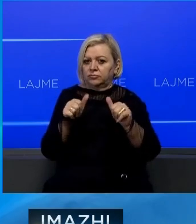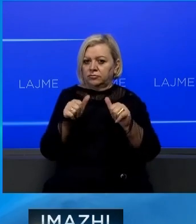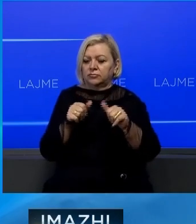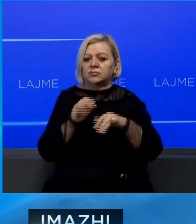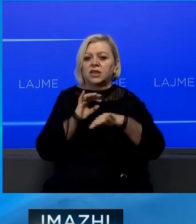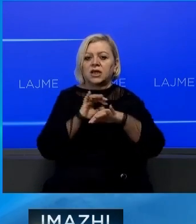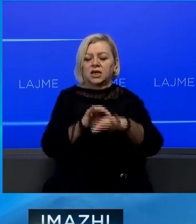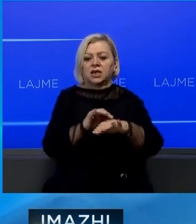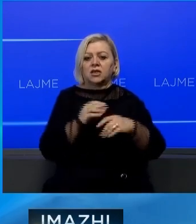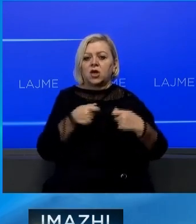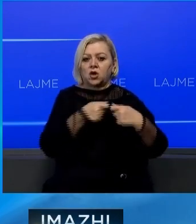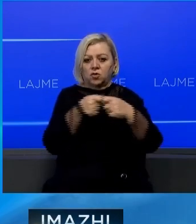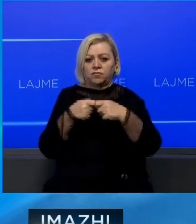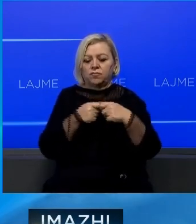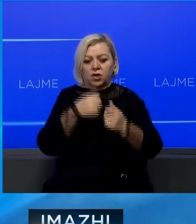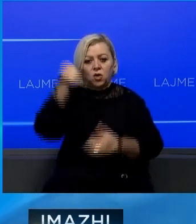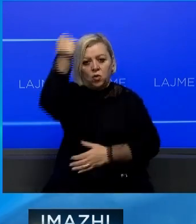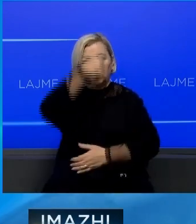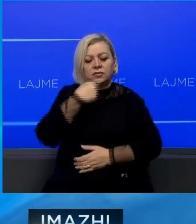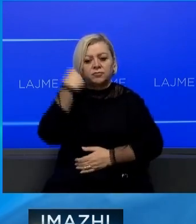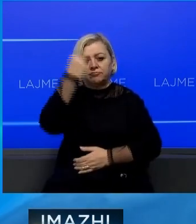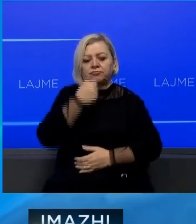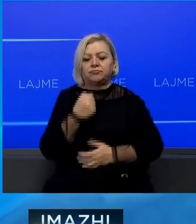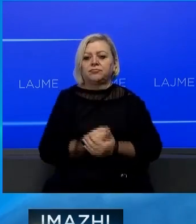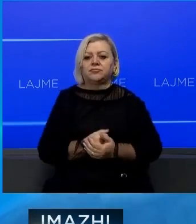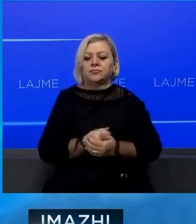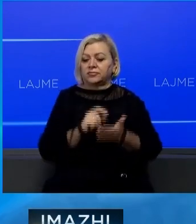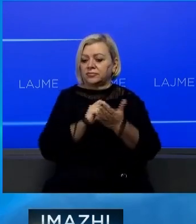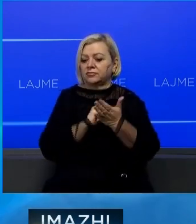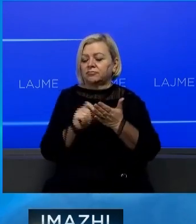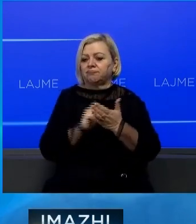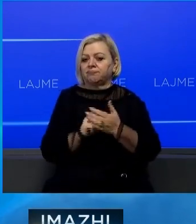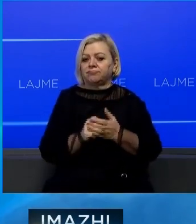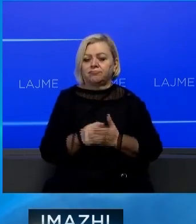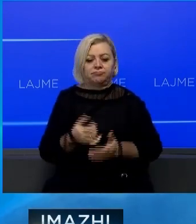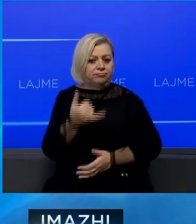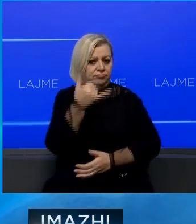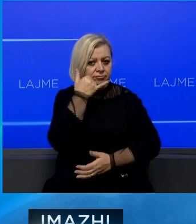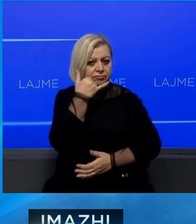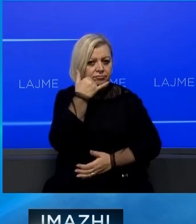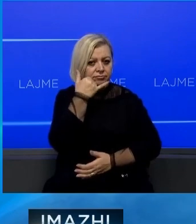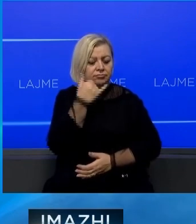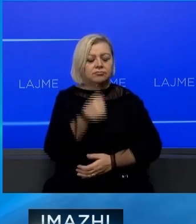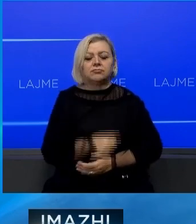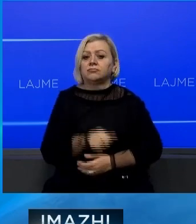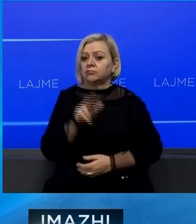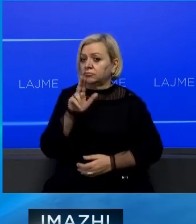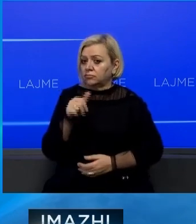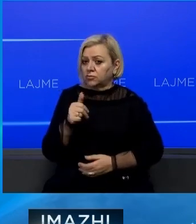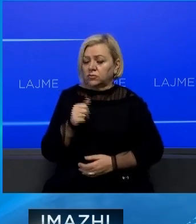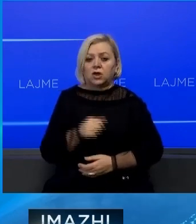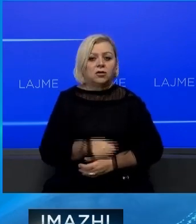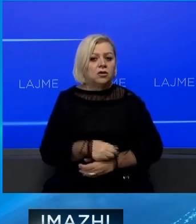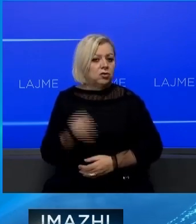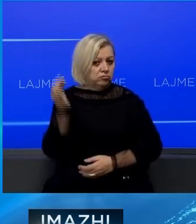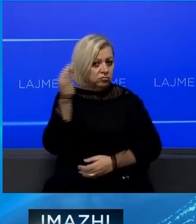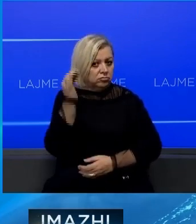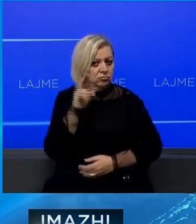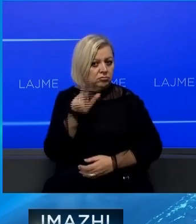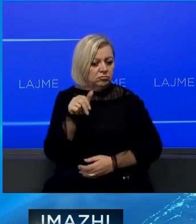e Asociacionit të Gazetarëve të Kosovës në linje të drejtë për drejtë. E kemi. Zoti Reqa, po